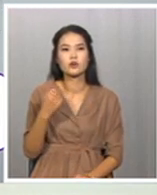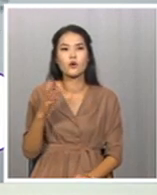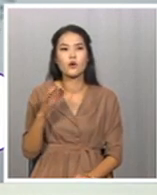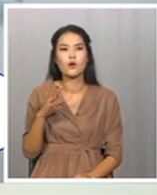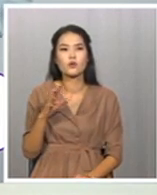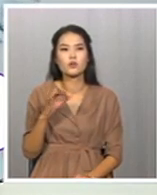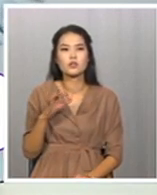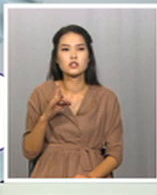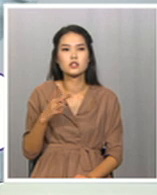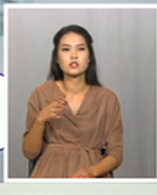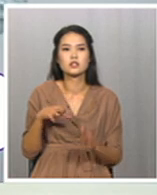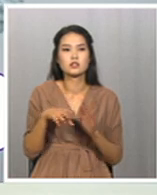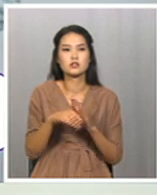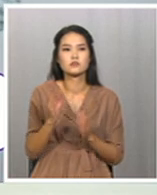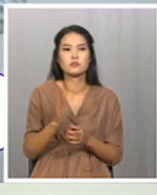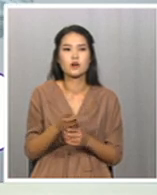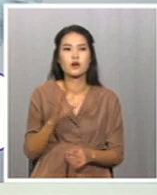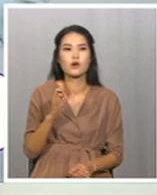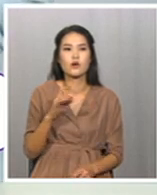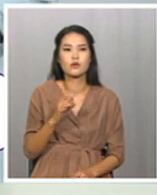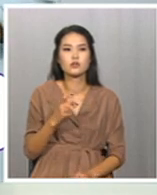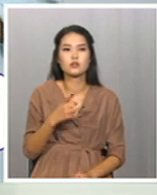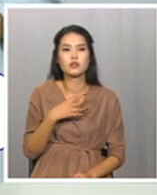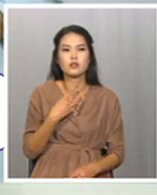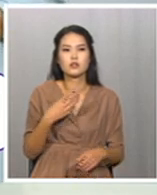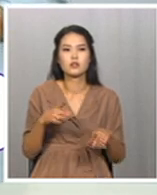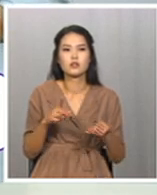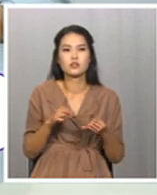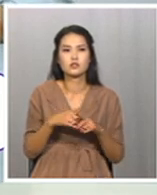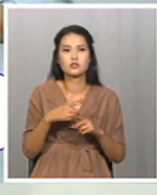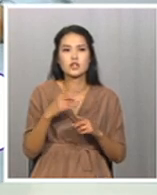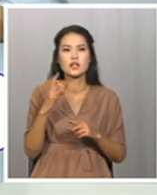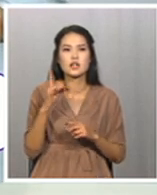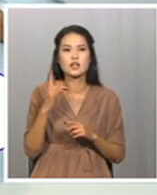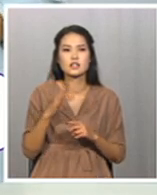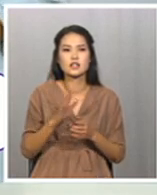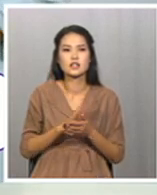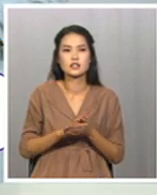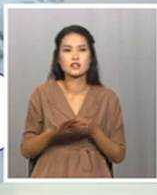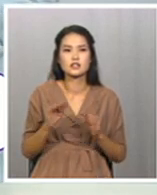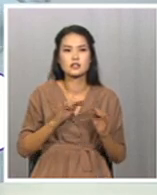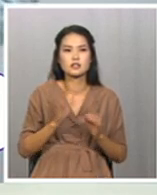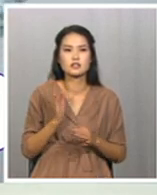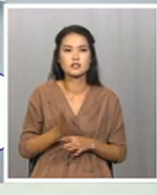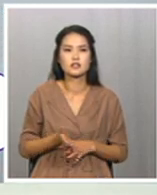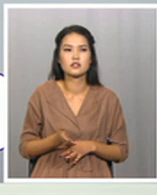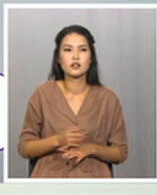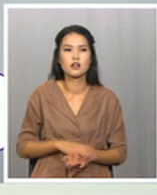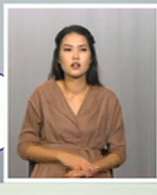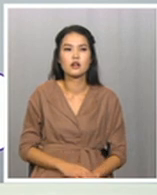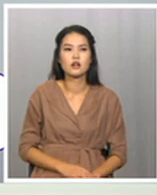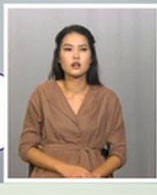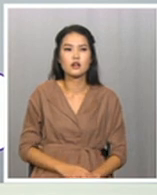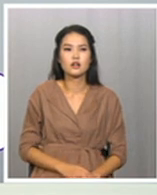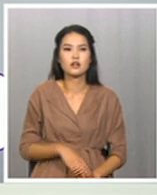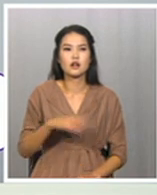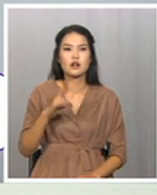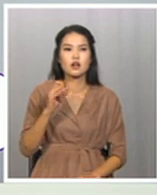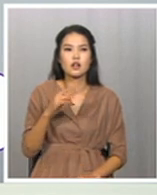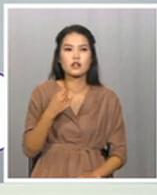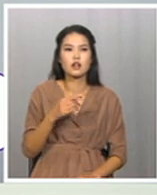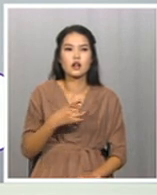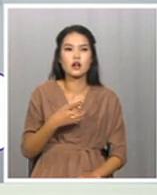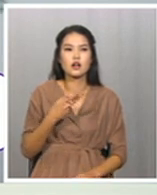оксидтері. Оксидтері ақ түсті және типтік негіздік оксидтерге жатады. Калий оксидін,